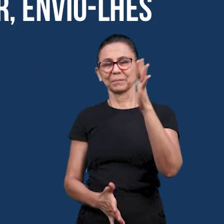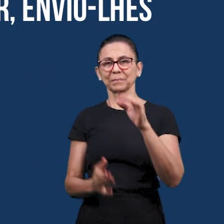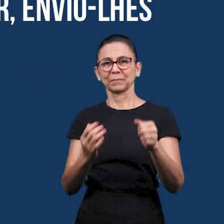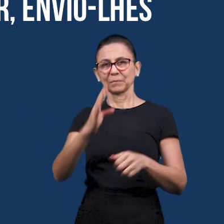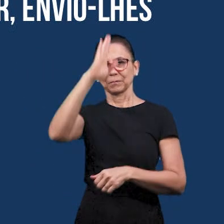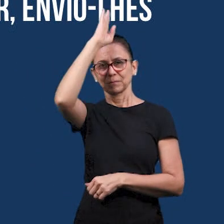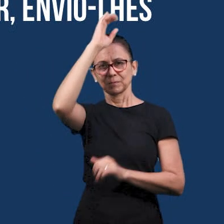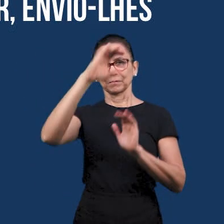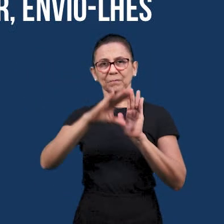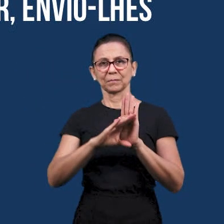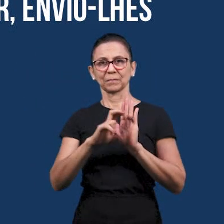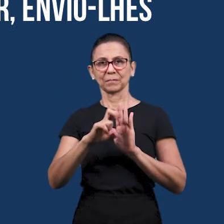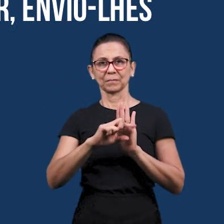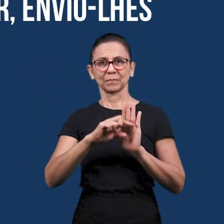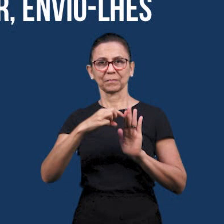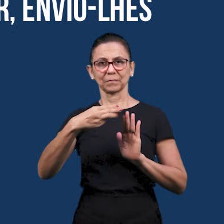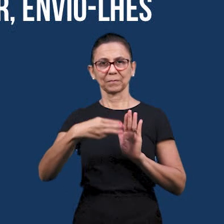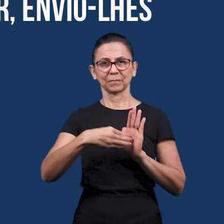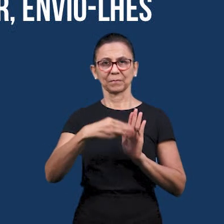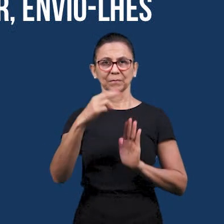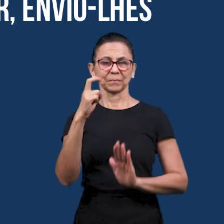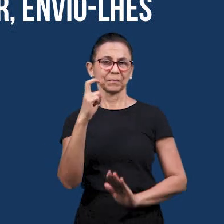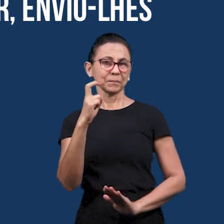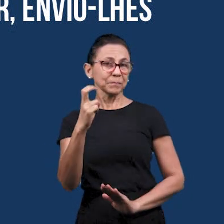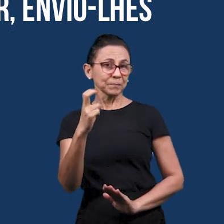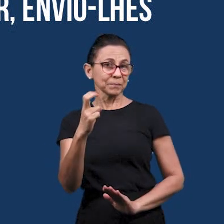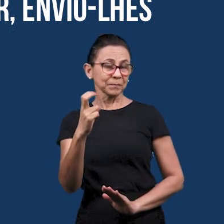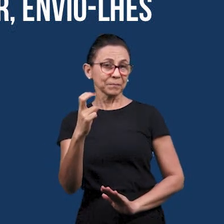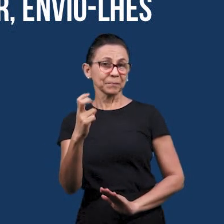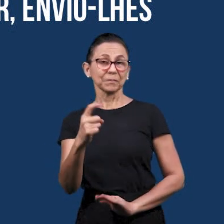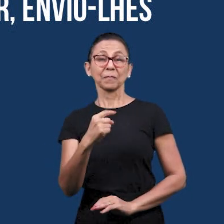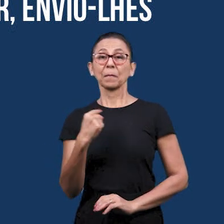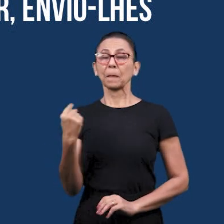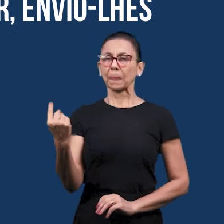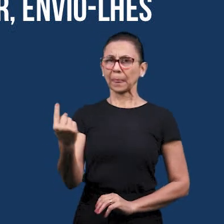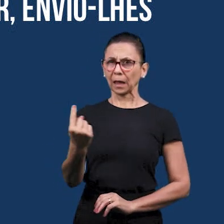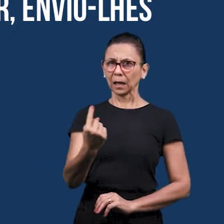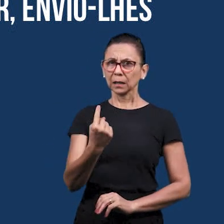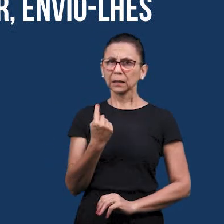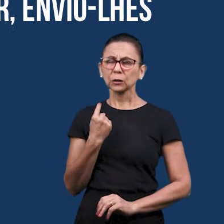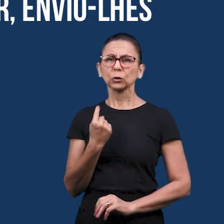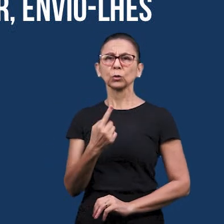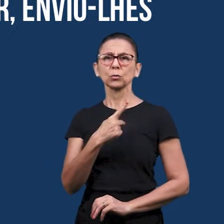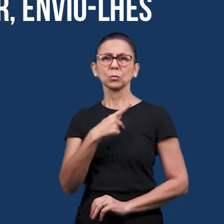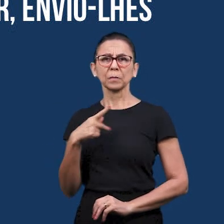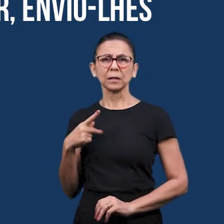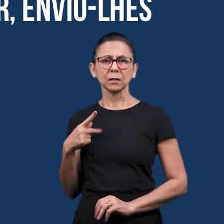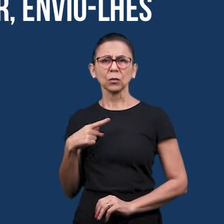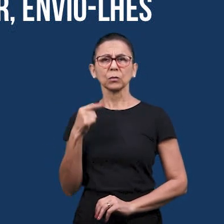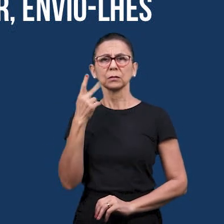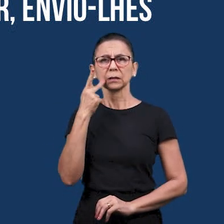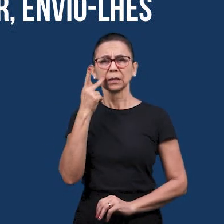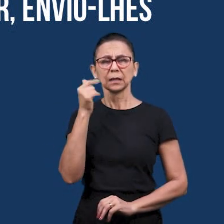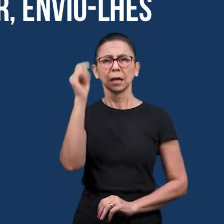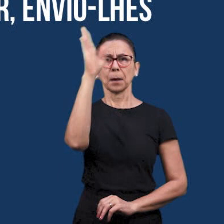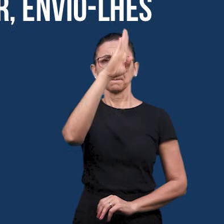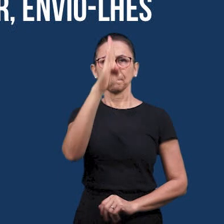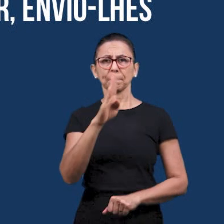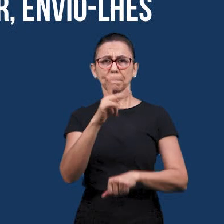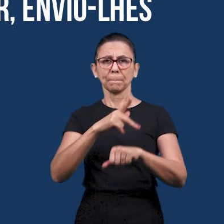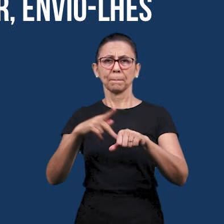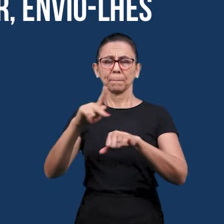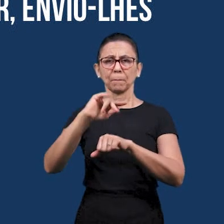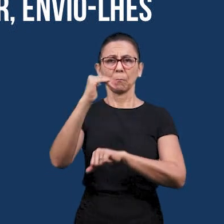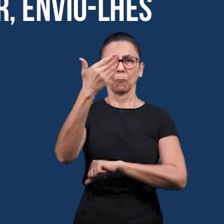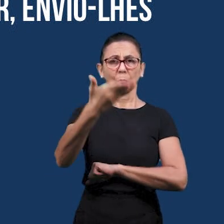смущения, но любовь Божия излила сердца наши Духом Святым, всем моим братьям, пасторам из города